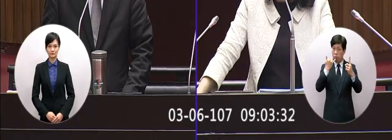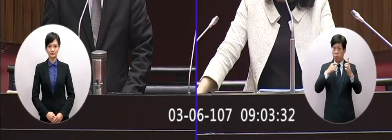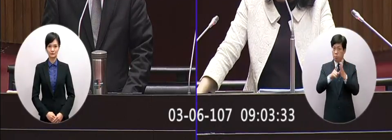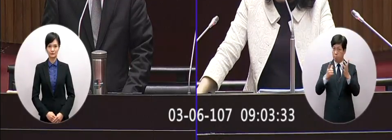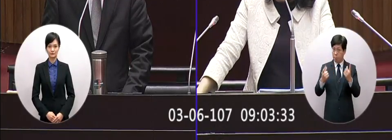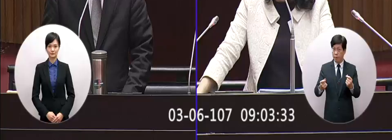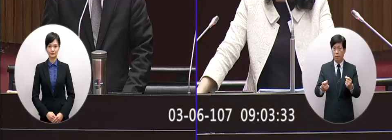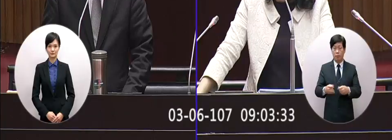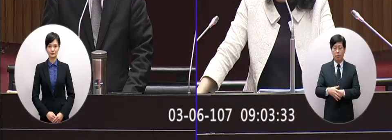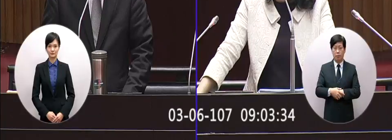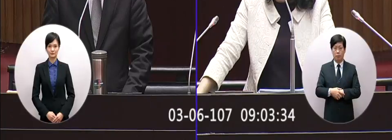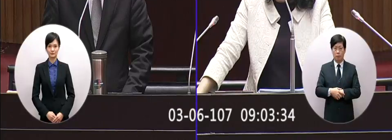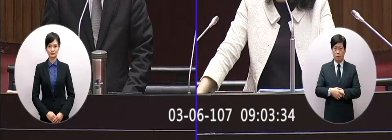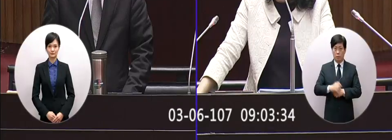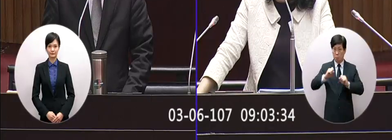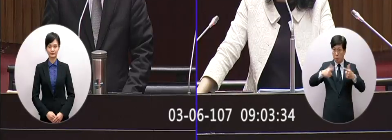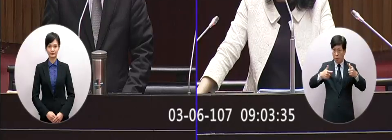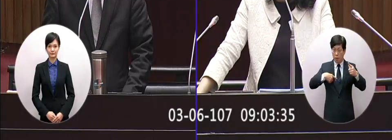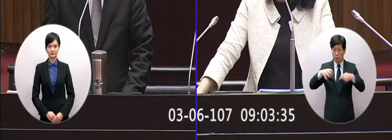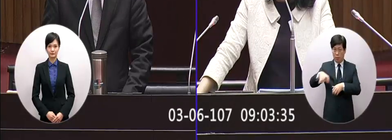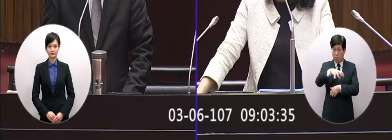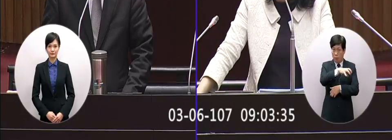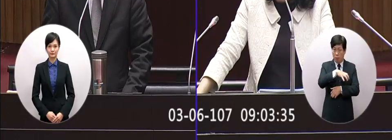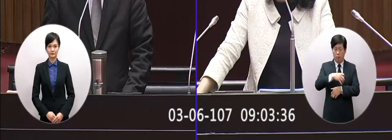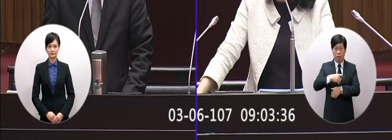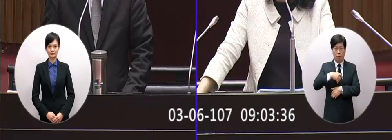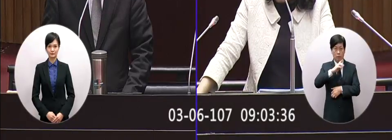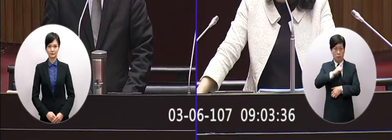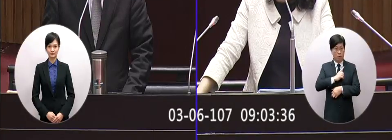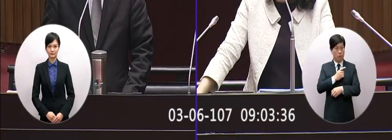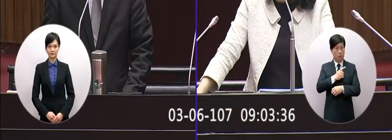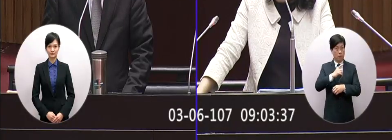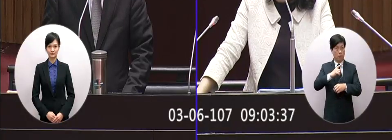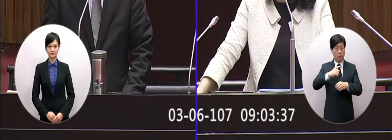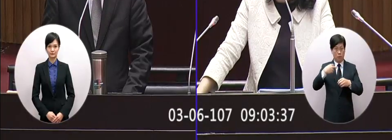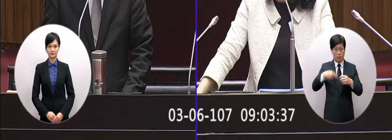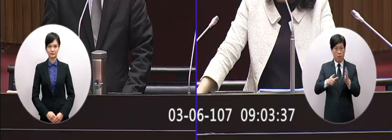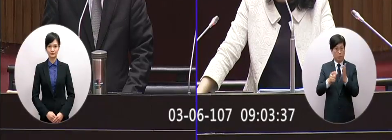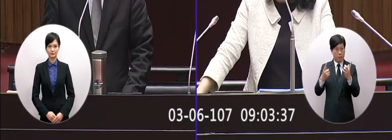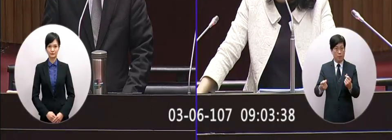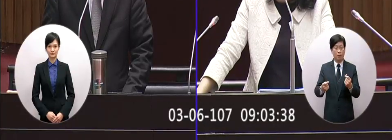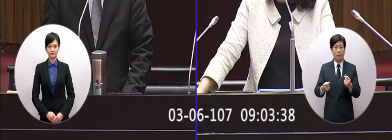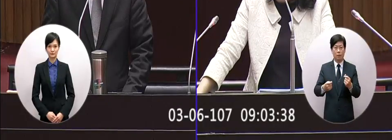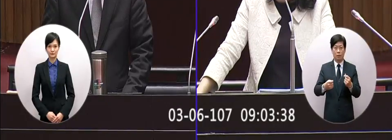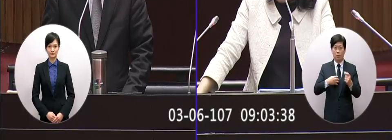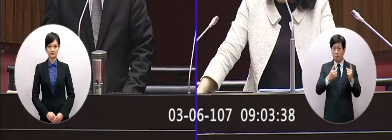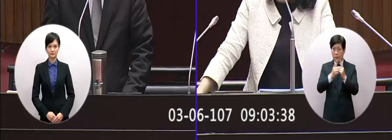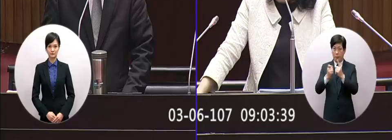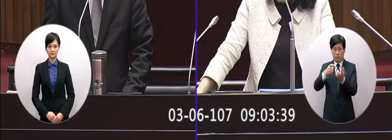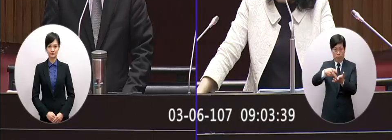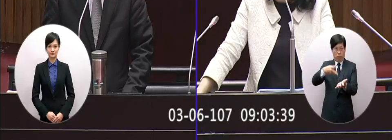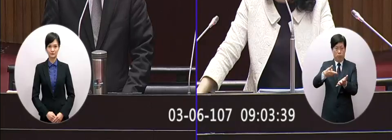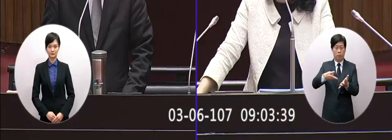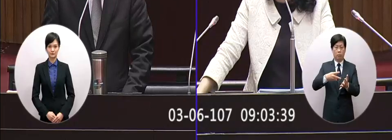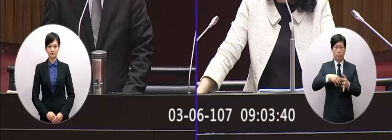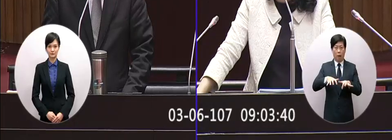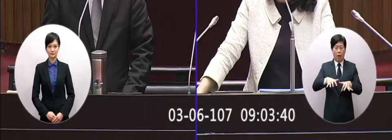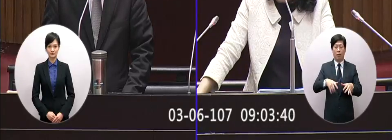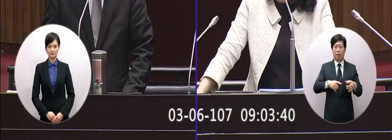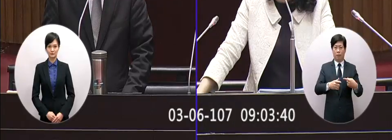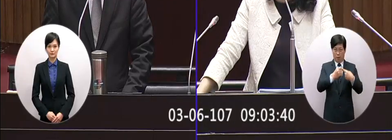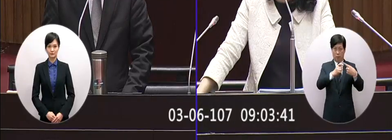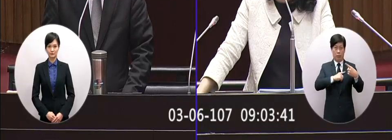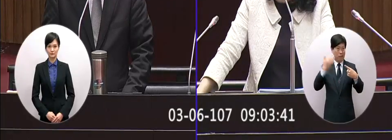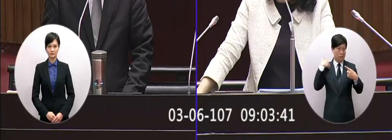时在不同的位阶里面，而且在同一个时间里面面临了两次的天灾。第一个是